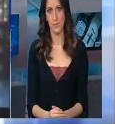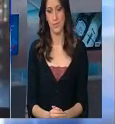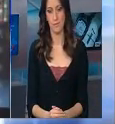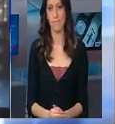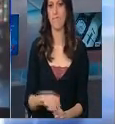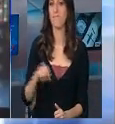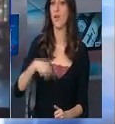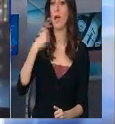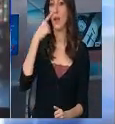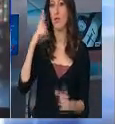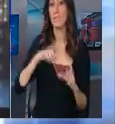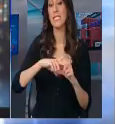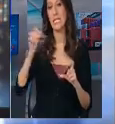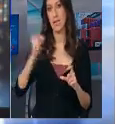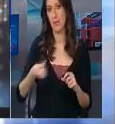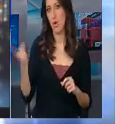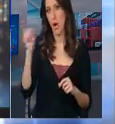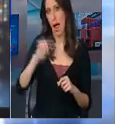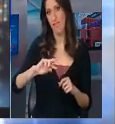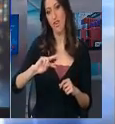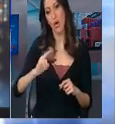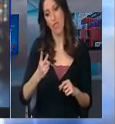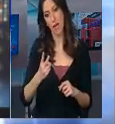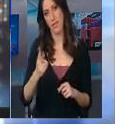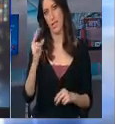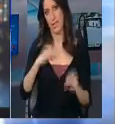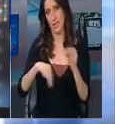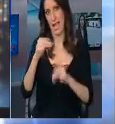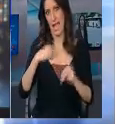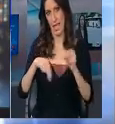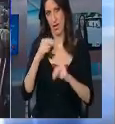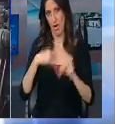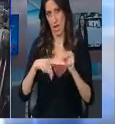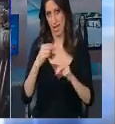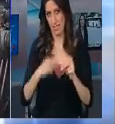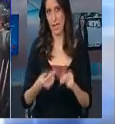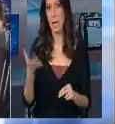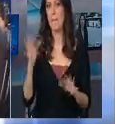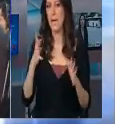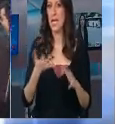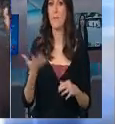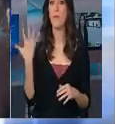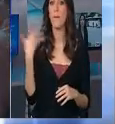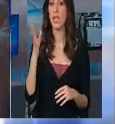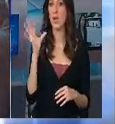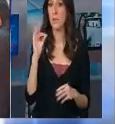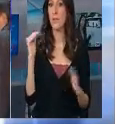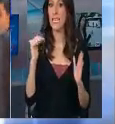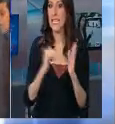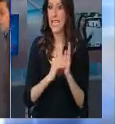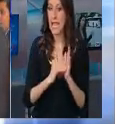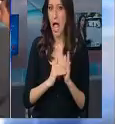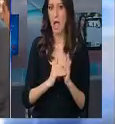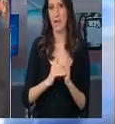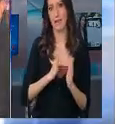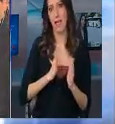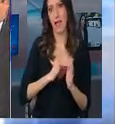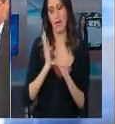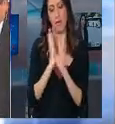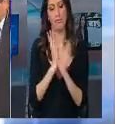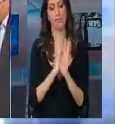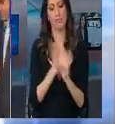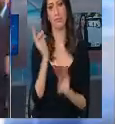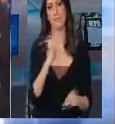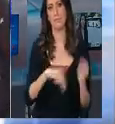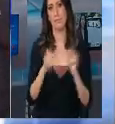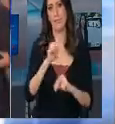Να πάμε τώρα στην Κύπρο, όπου δεύτερος γύρος των προεδρικών εκλογών αύριο και στις κάλπες προσέρχονται 545.000 ψηφοφόροι